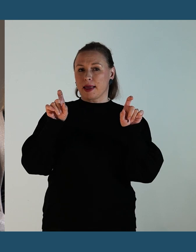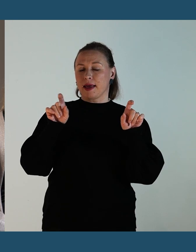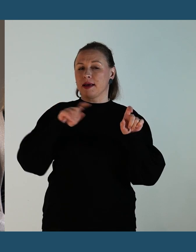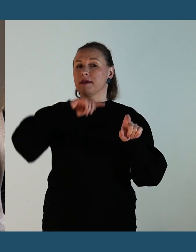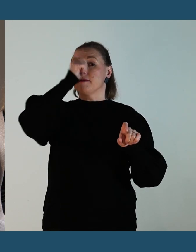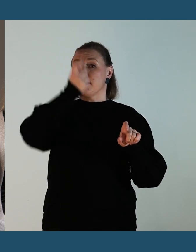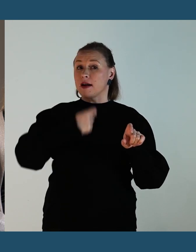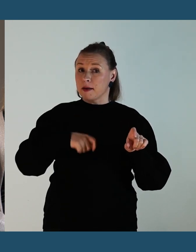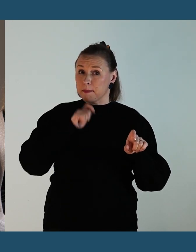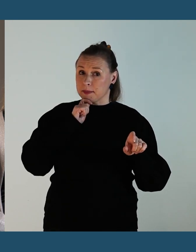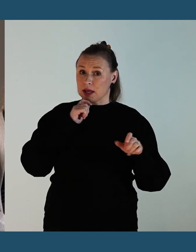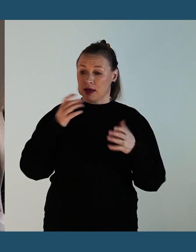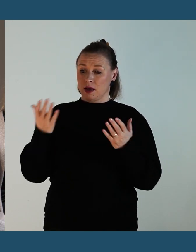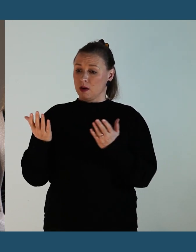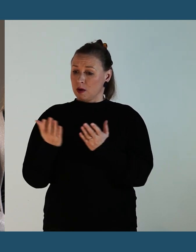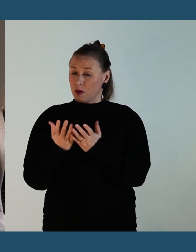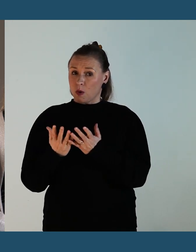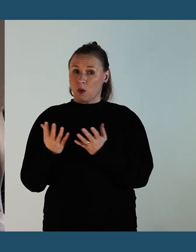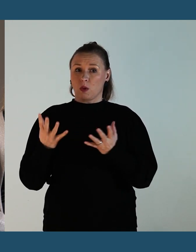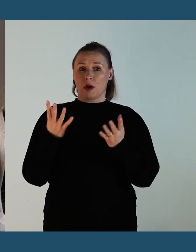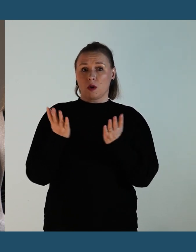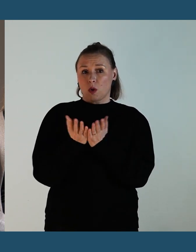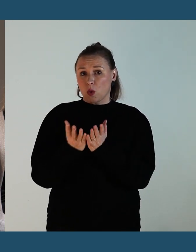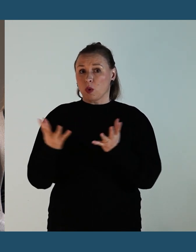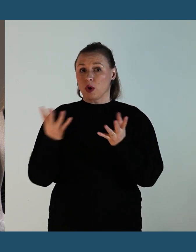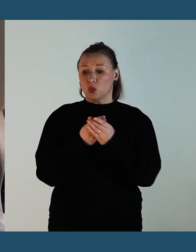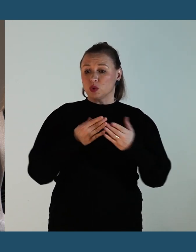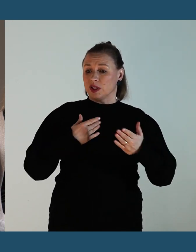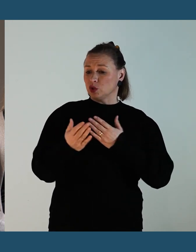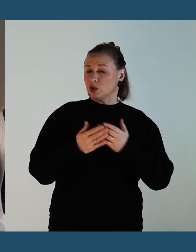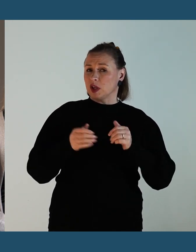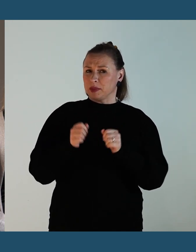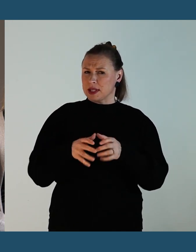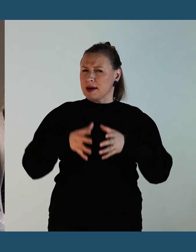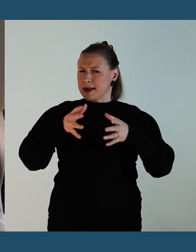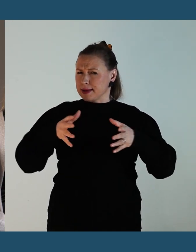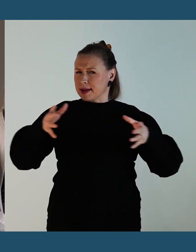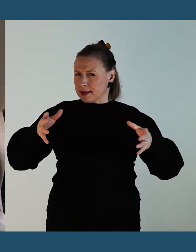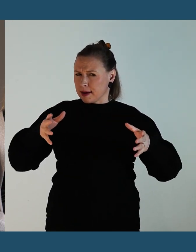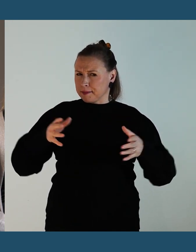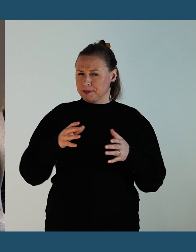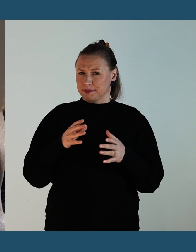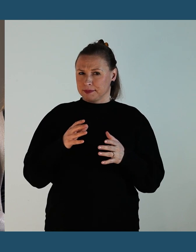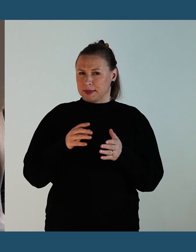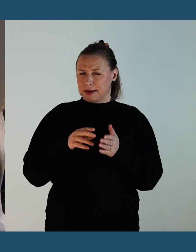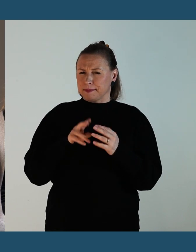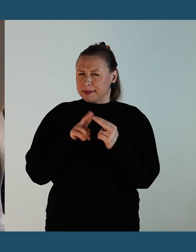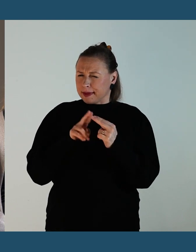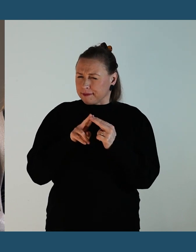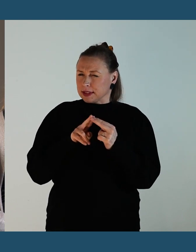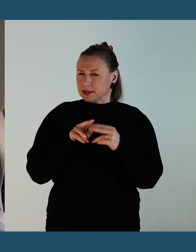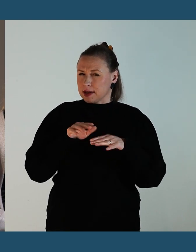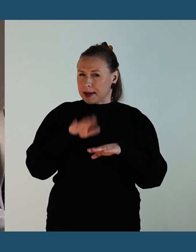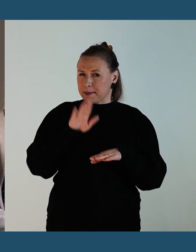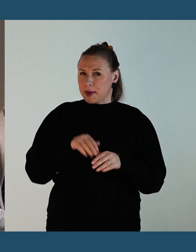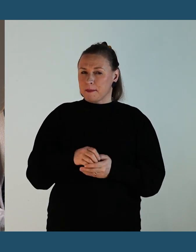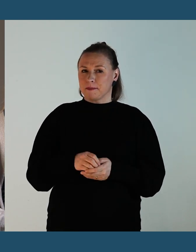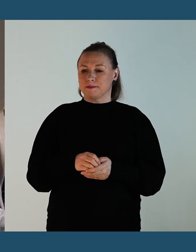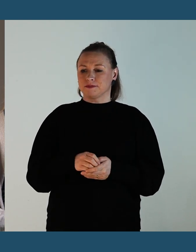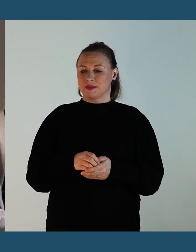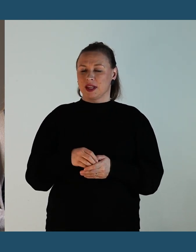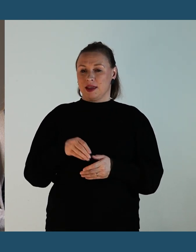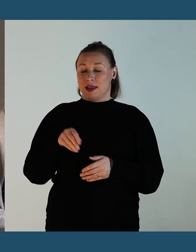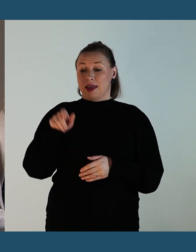koulujen yhteistyötä pitäisi niin kuin lisätä ja tiivistää. Että hän on hyvin tämmöisessä niin kuin isossa